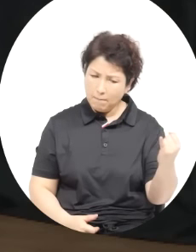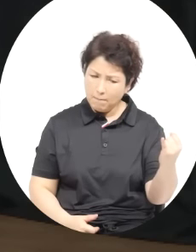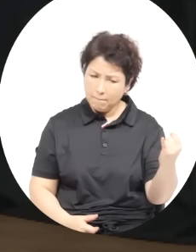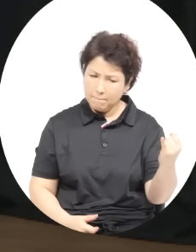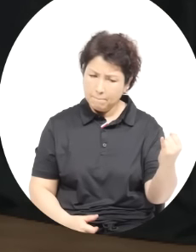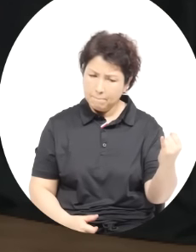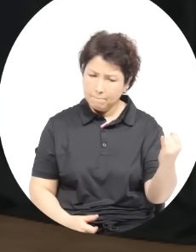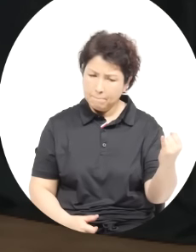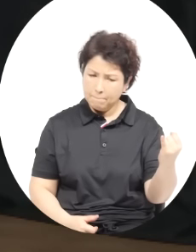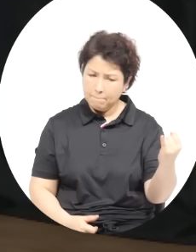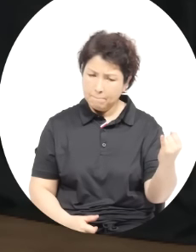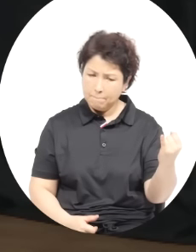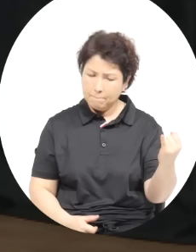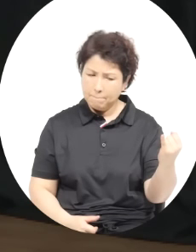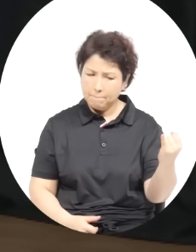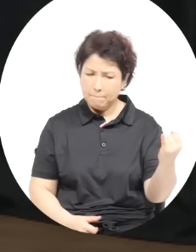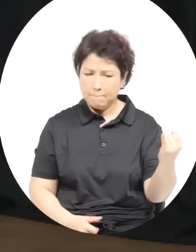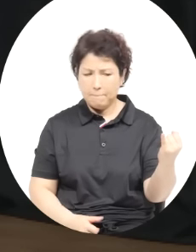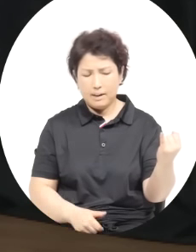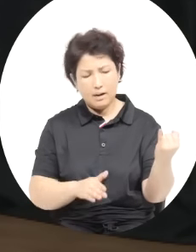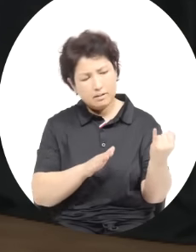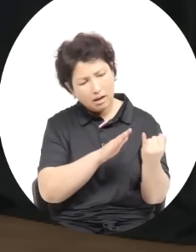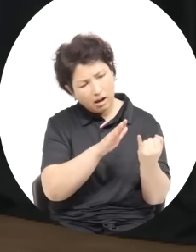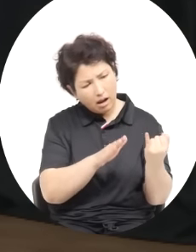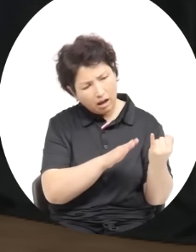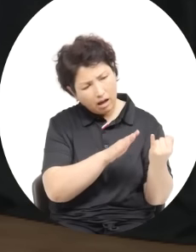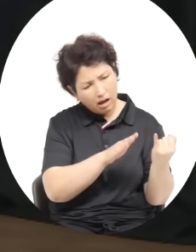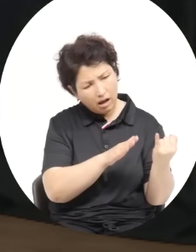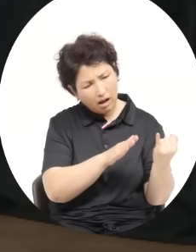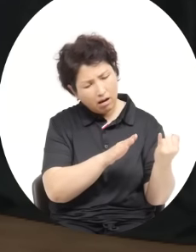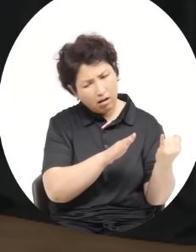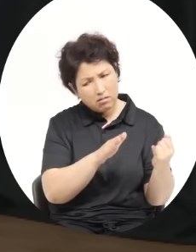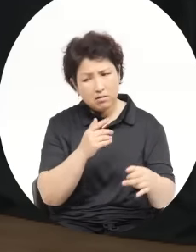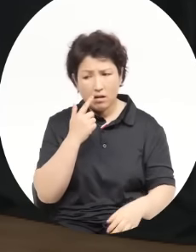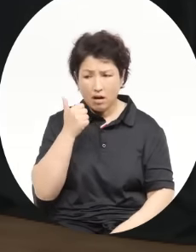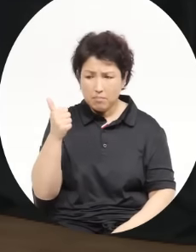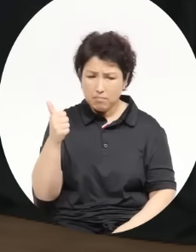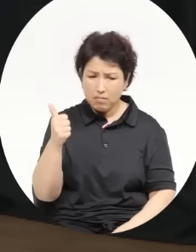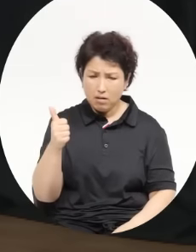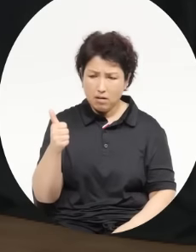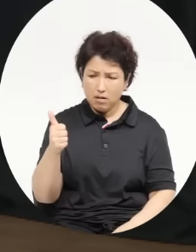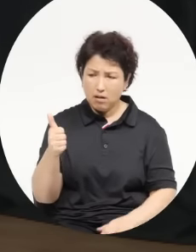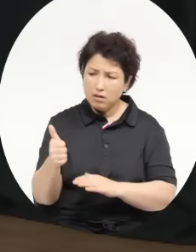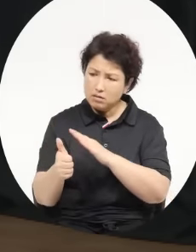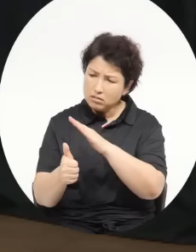어머니한테만 느꼈던 그 감정을 이제 아버지한테도 느끼게 되면서